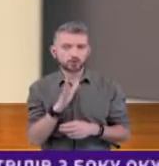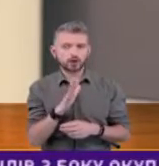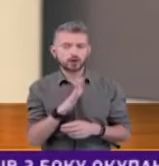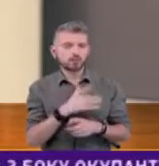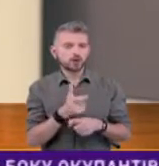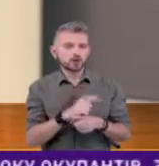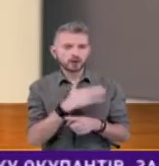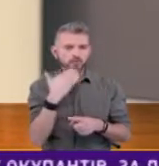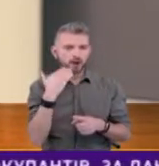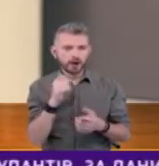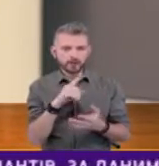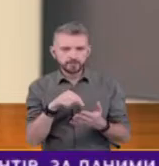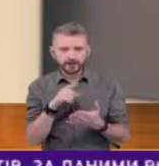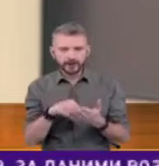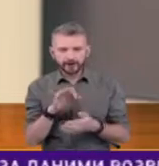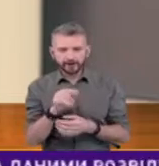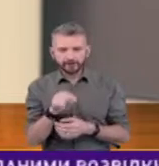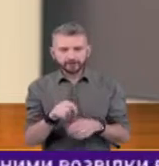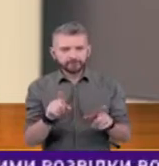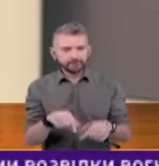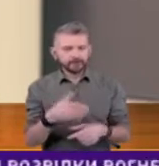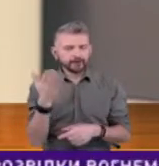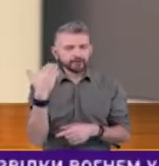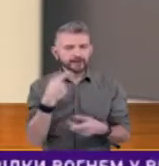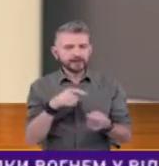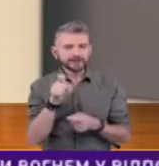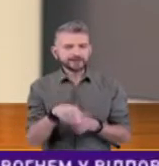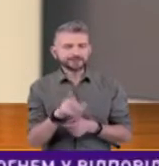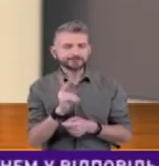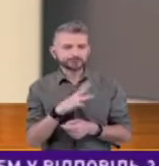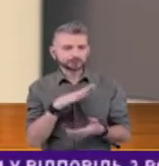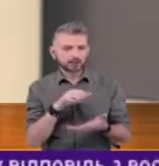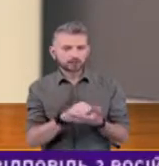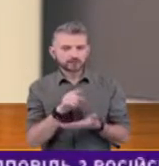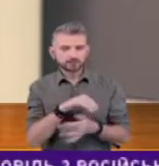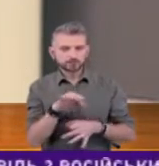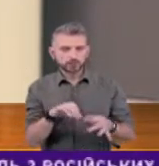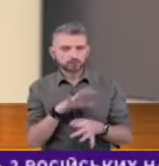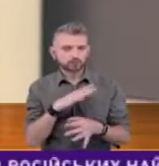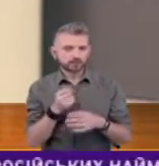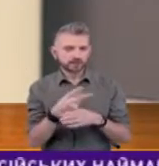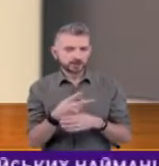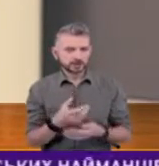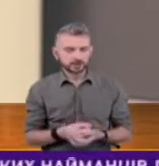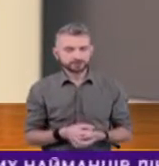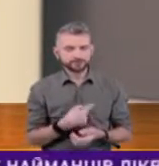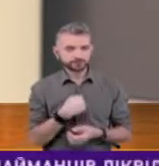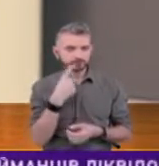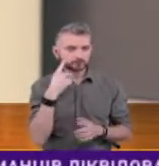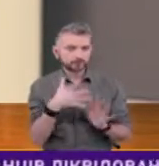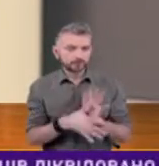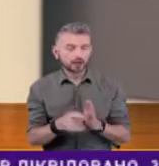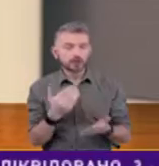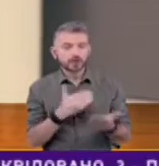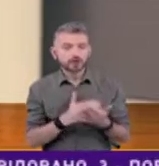багато моментів саме з цього приводу також. Тобто попередній керівник, який безпосередньо займався цим проєктом, він звільнений. Я так розумію, що нарешті